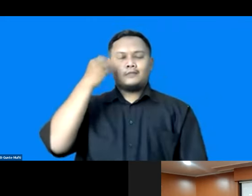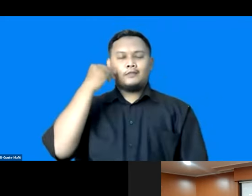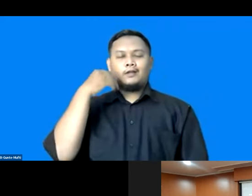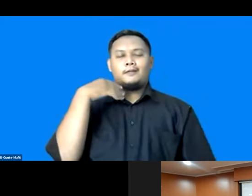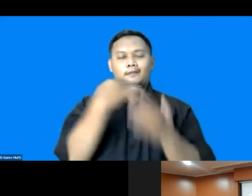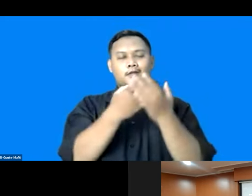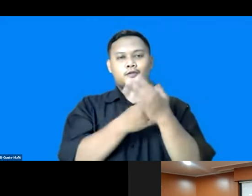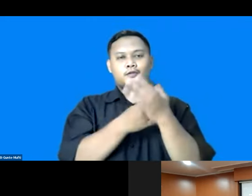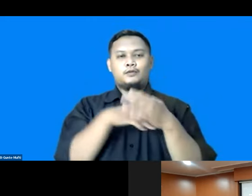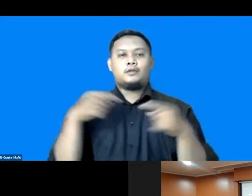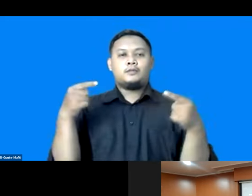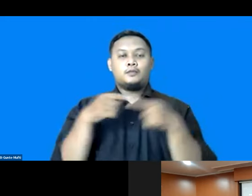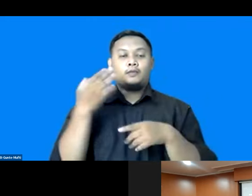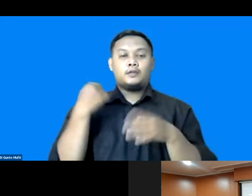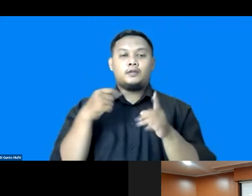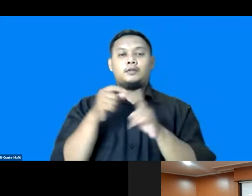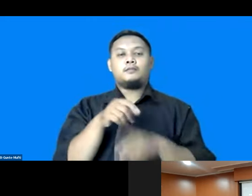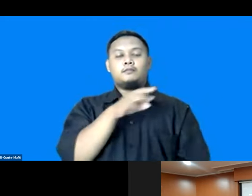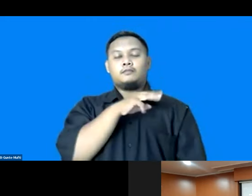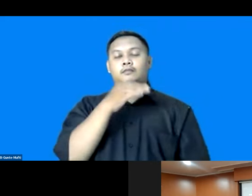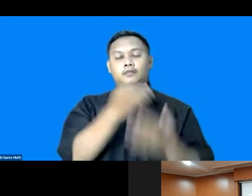yang terkait tadi, Permen PUPR 14.